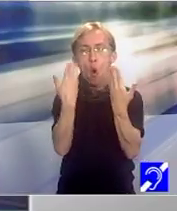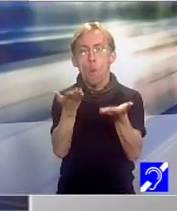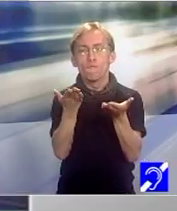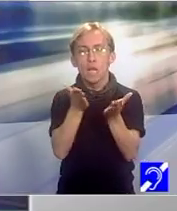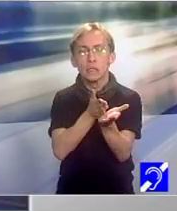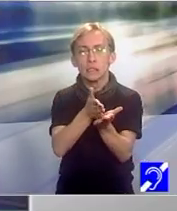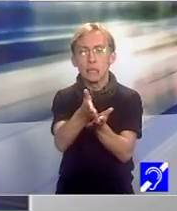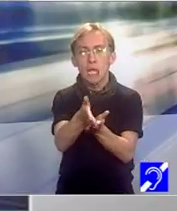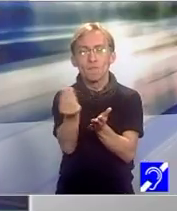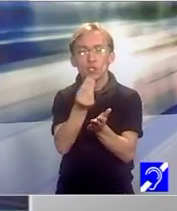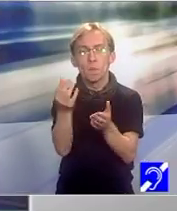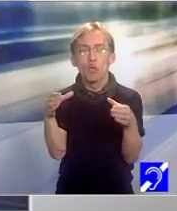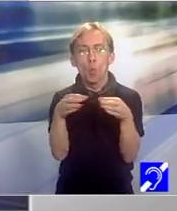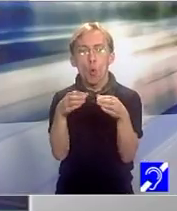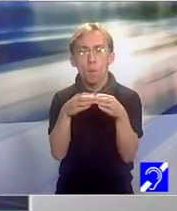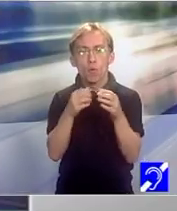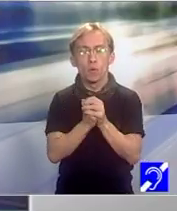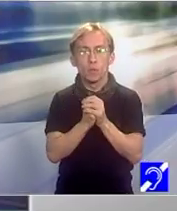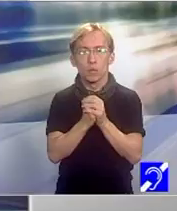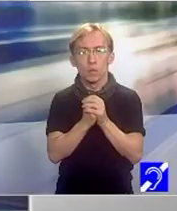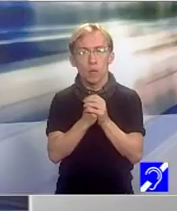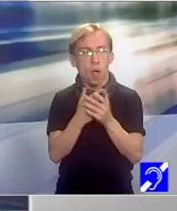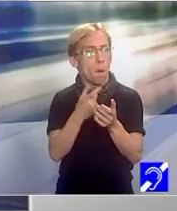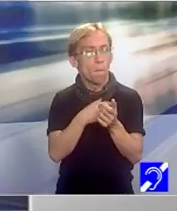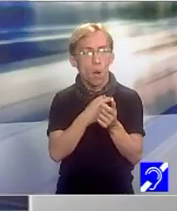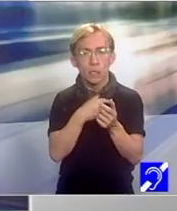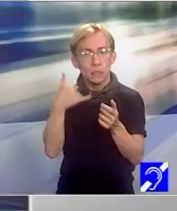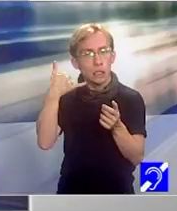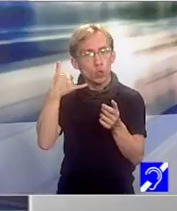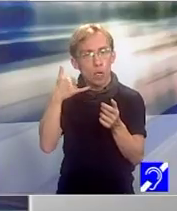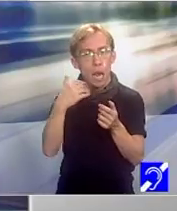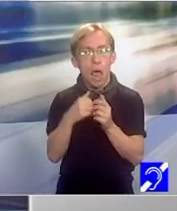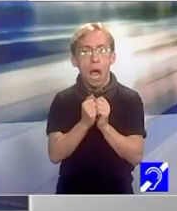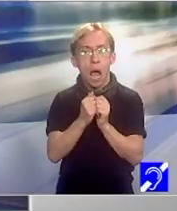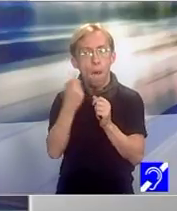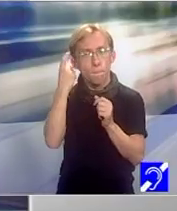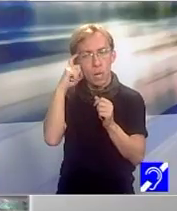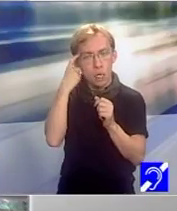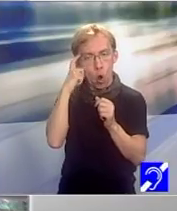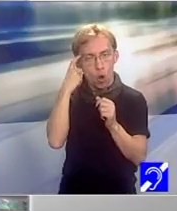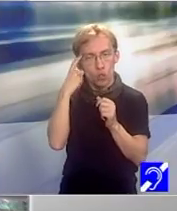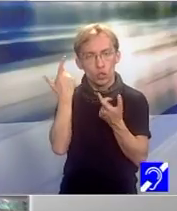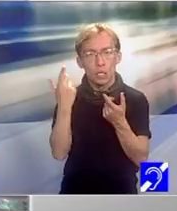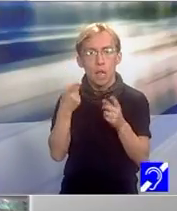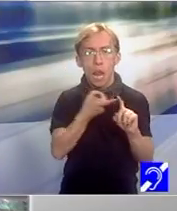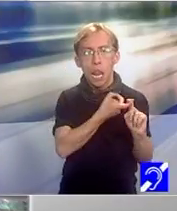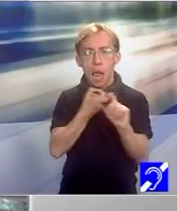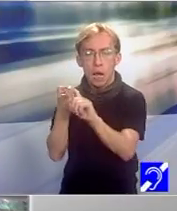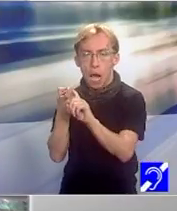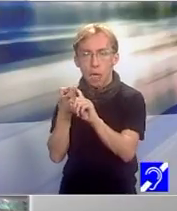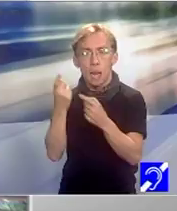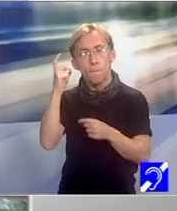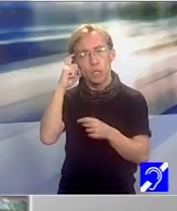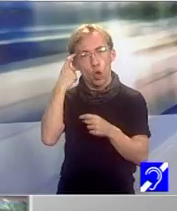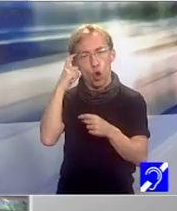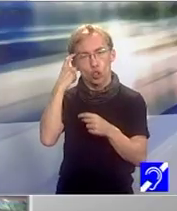comunitate. Este un număr de telefon la care poți să suni la Clinica Universitară de Psihologie, care ține de Departamentul de Psihologie Clinică, și mai este un